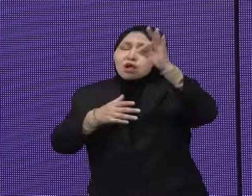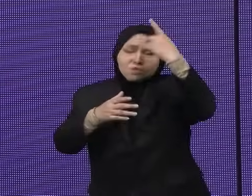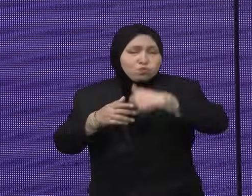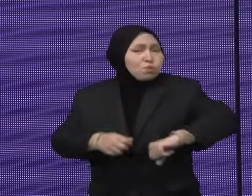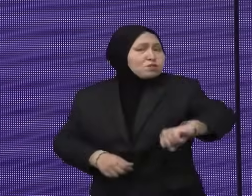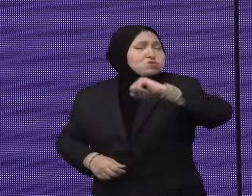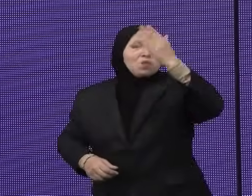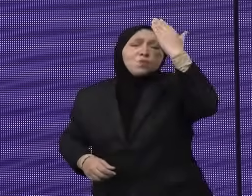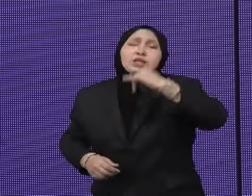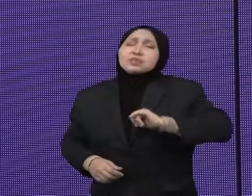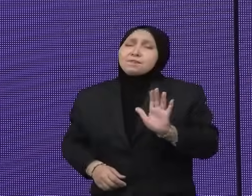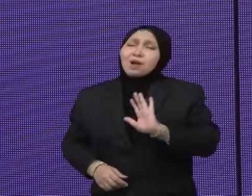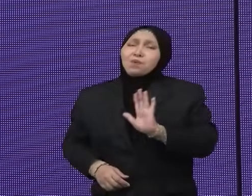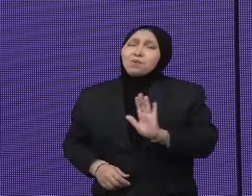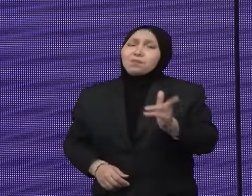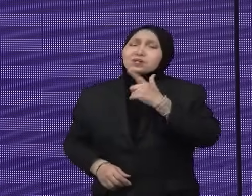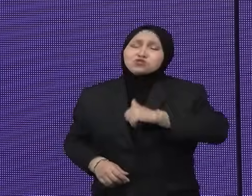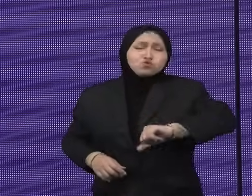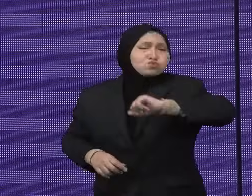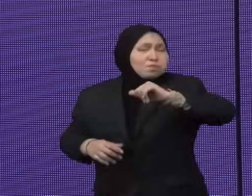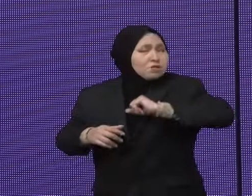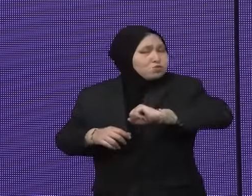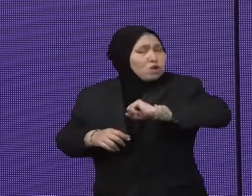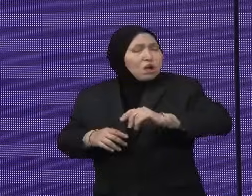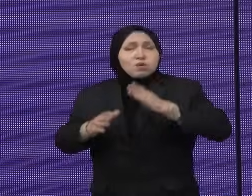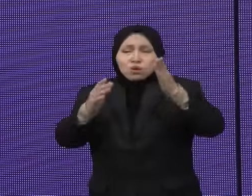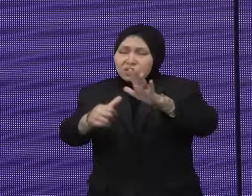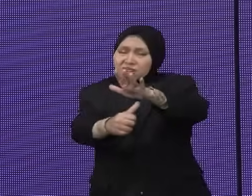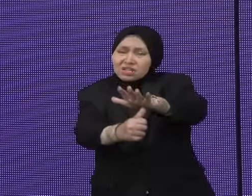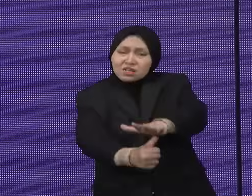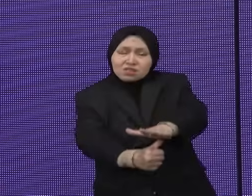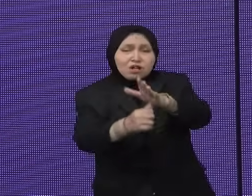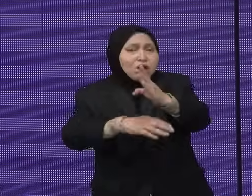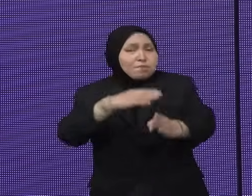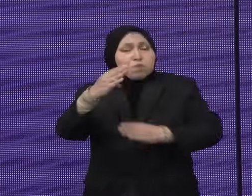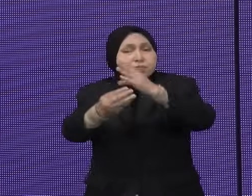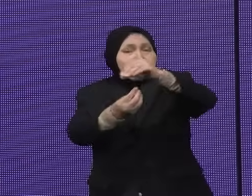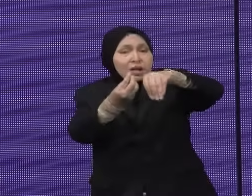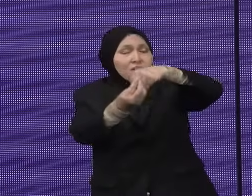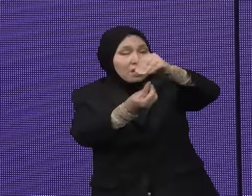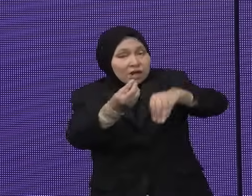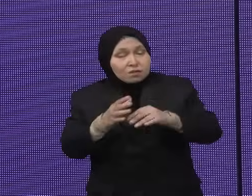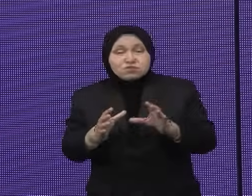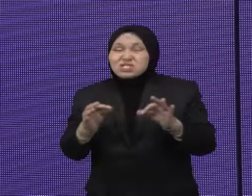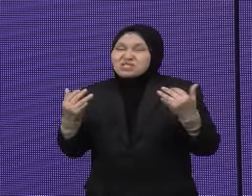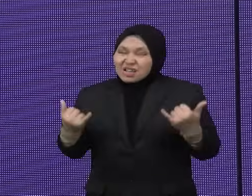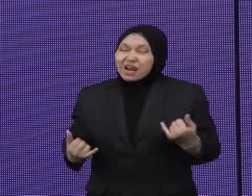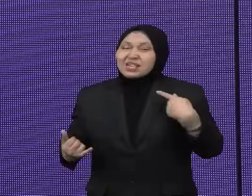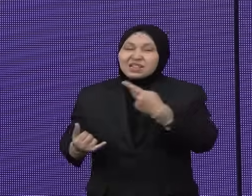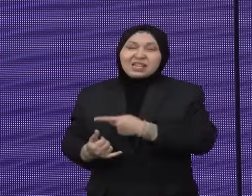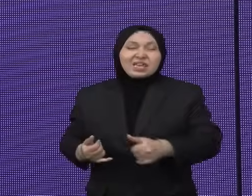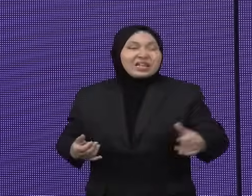Mengapa tidak mahu berjuang, memperjuangkan mereka yang tertindas di bumi Mekah? Dan dalam konteks kita sekarang ialah mereka